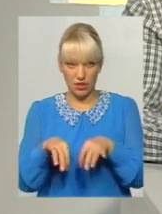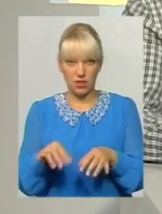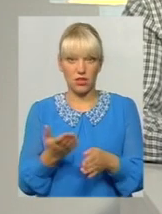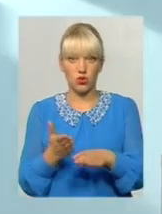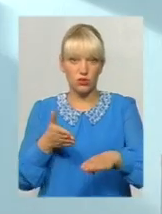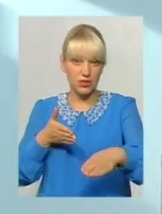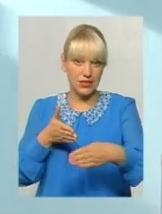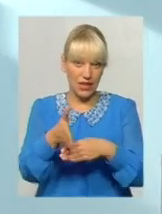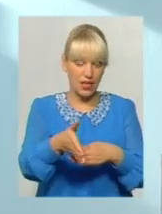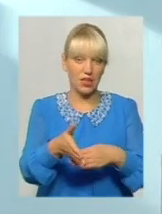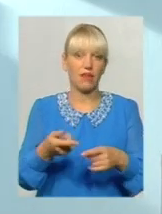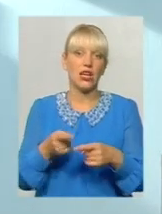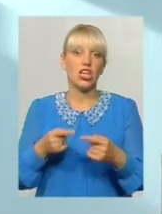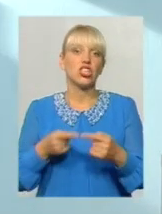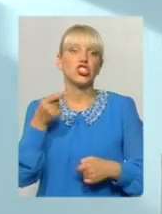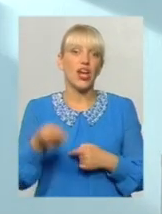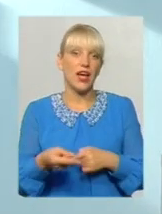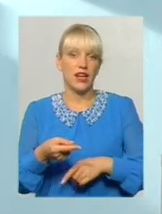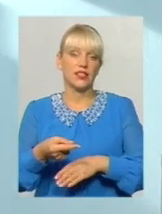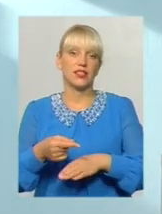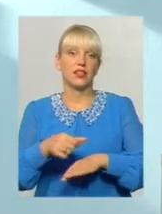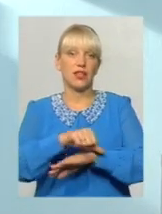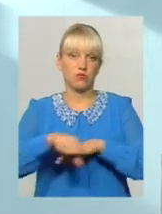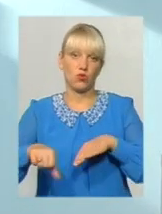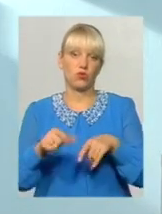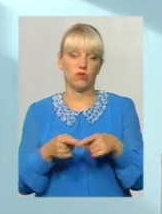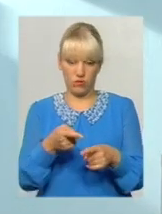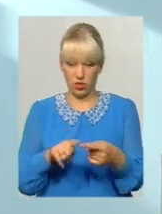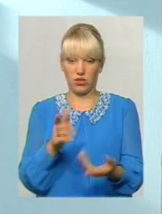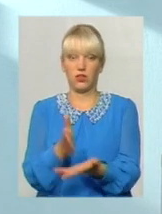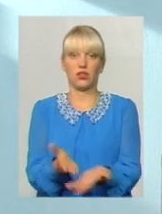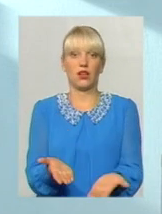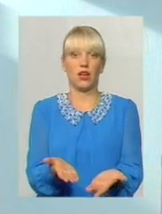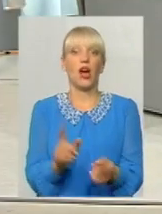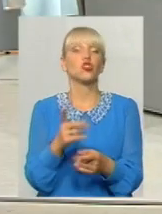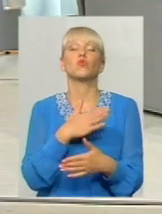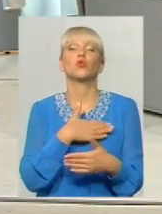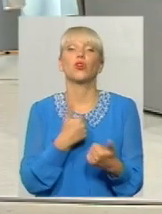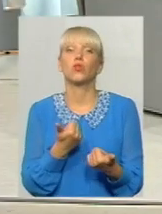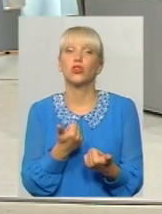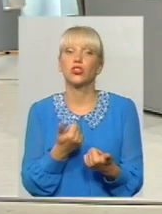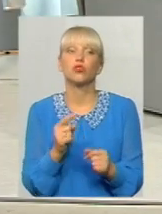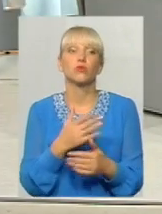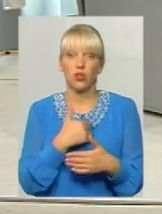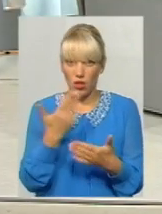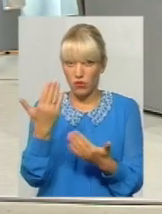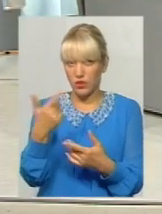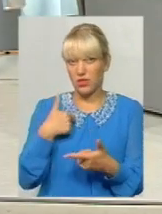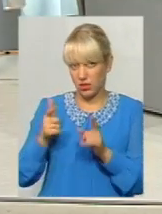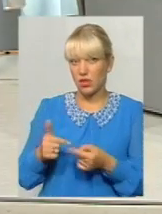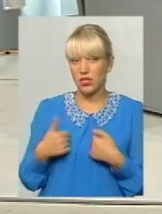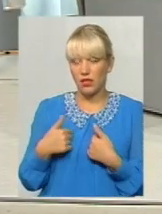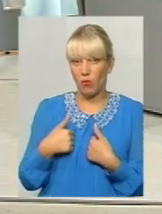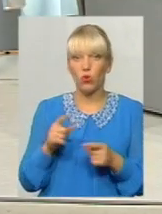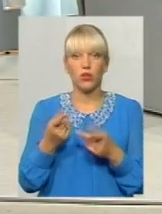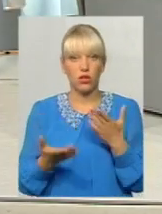через митний пункт пропуску, він є. Є точна кількість, просто чому вона не хоче. Немає, в принципі. Ні, ну ви зі мною, думаю, згідні, якщо